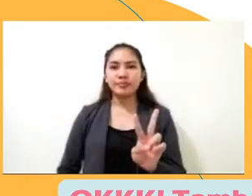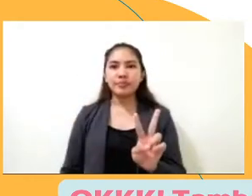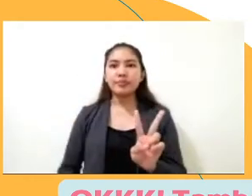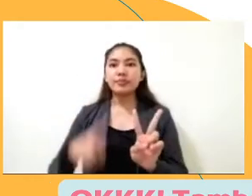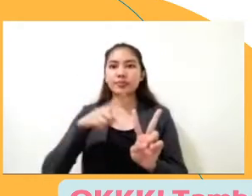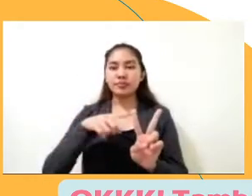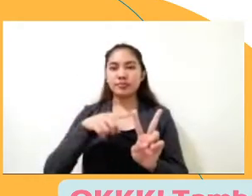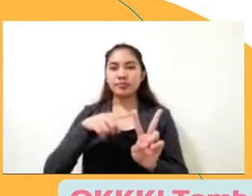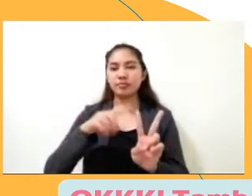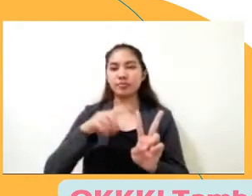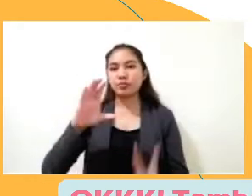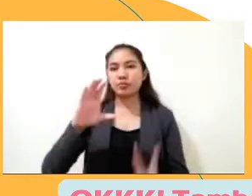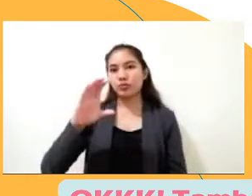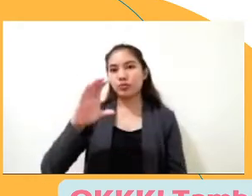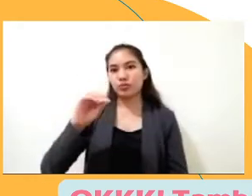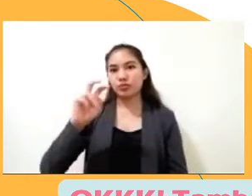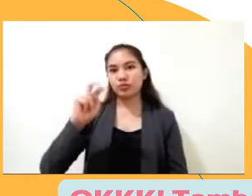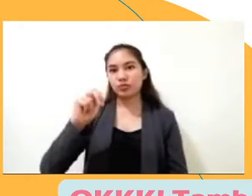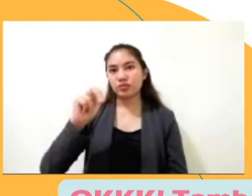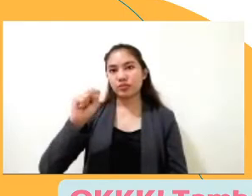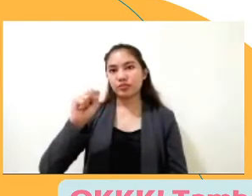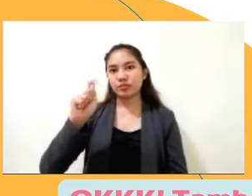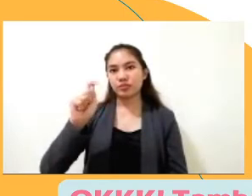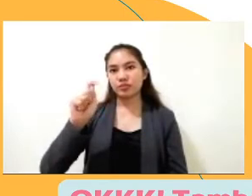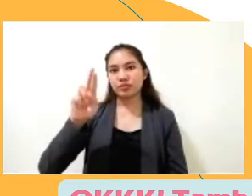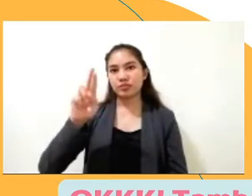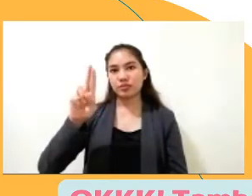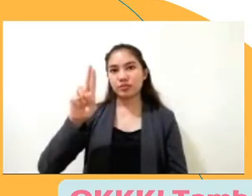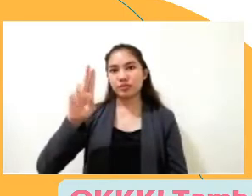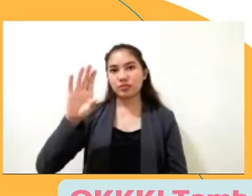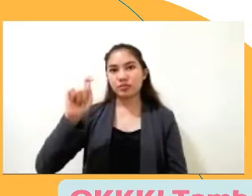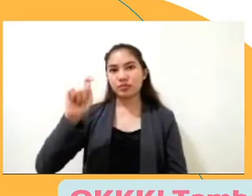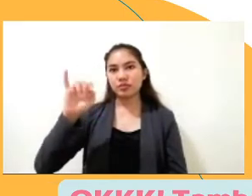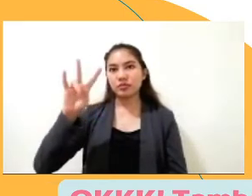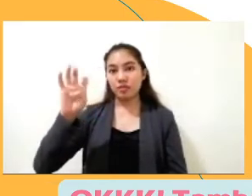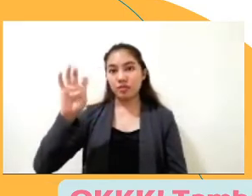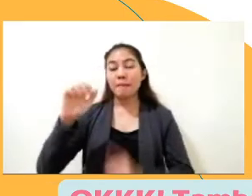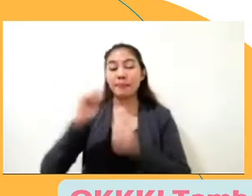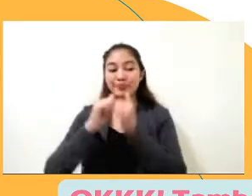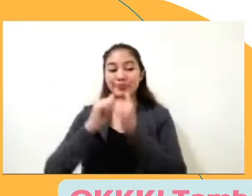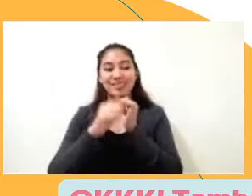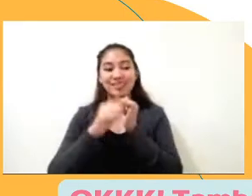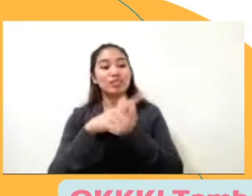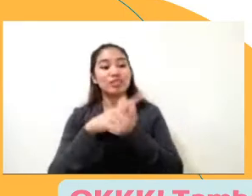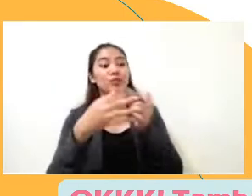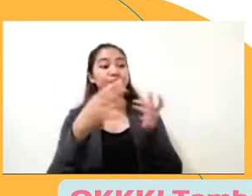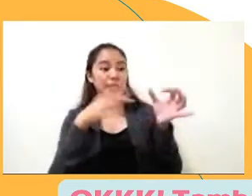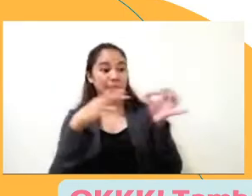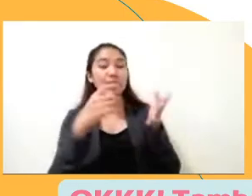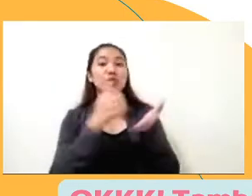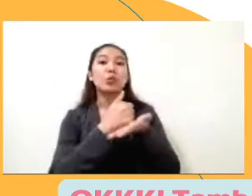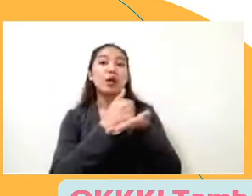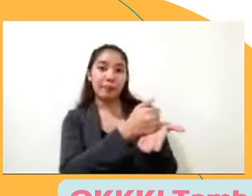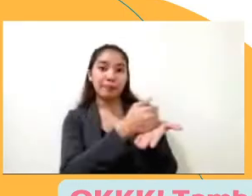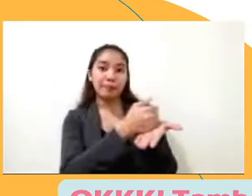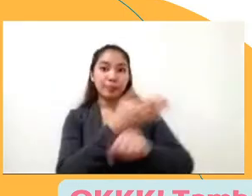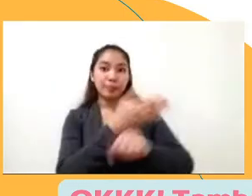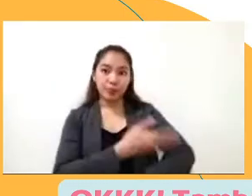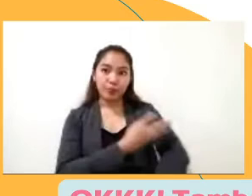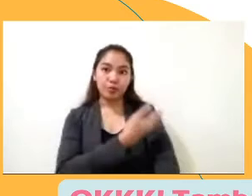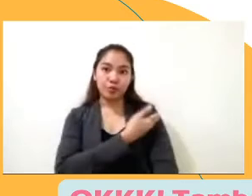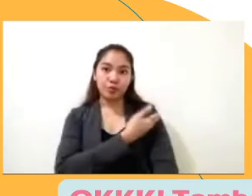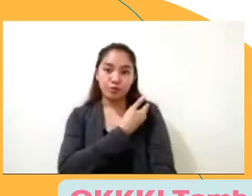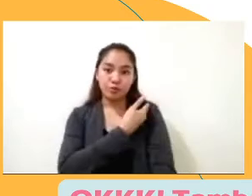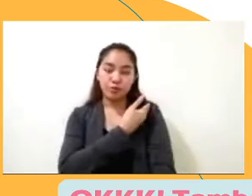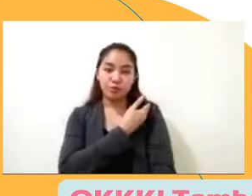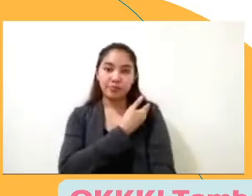constructive criticism. So, nakakatulong ba ito para lumago or yumabong? Yung pagbibigay